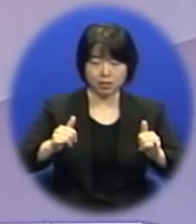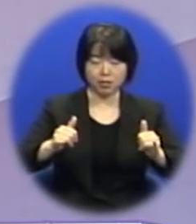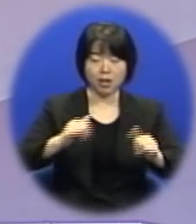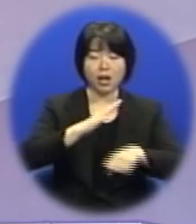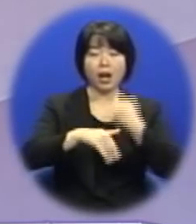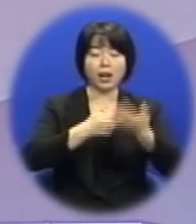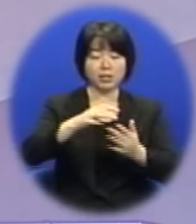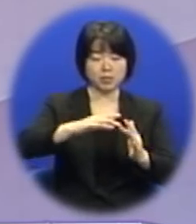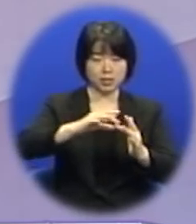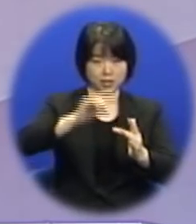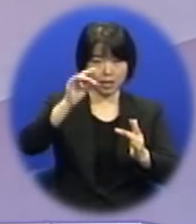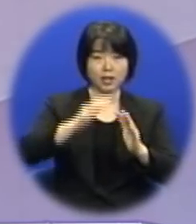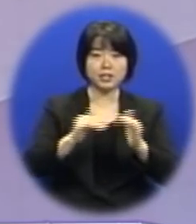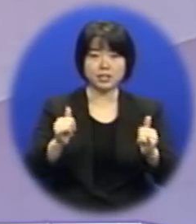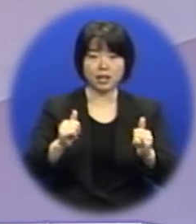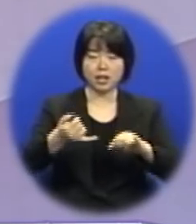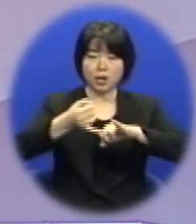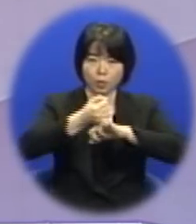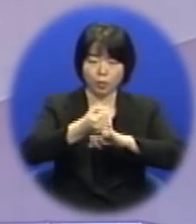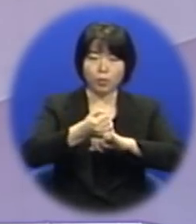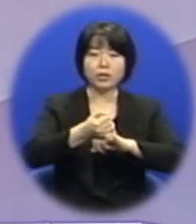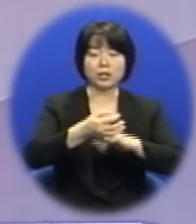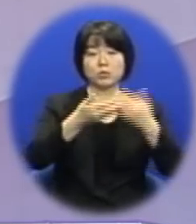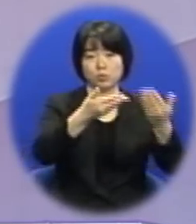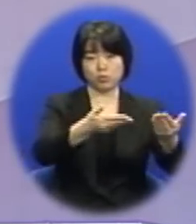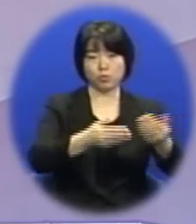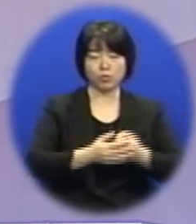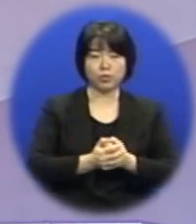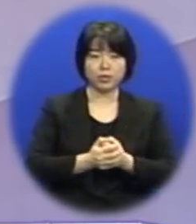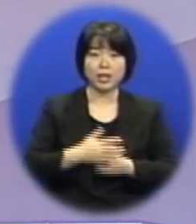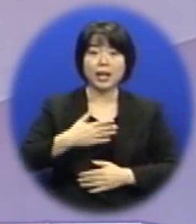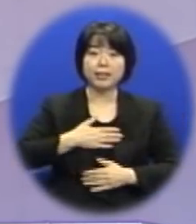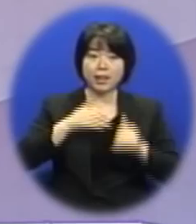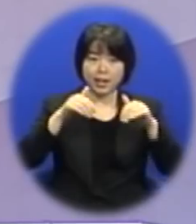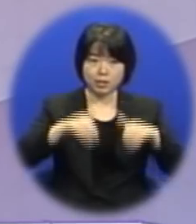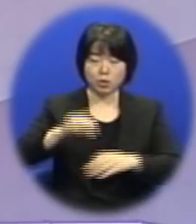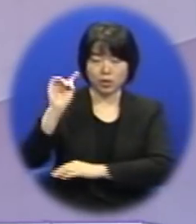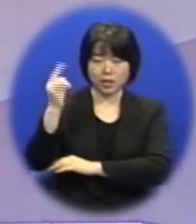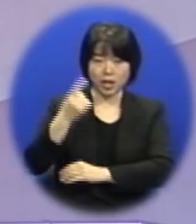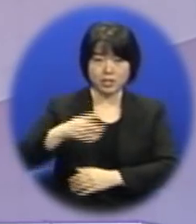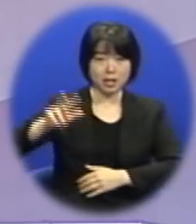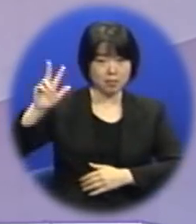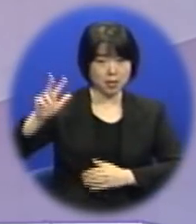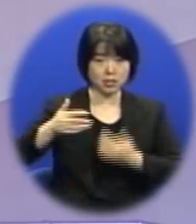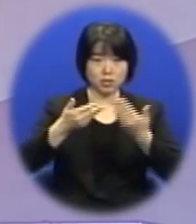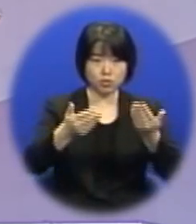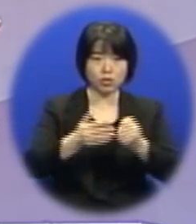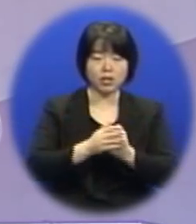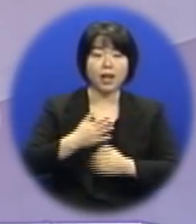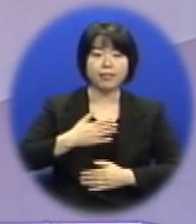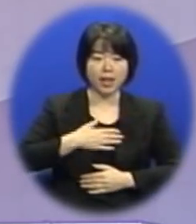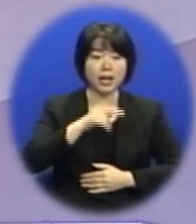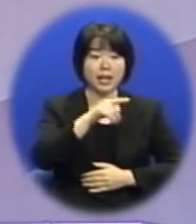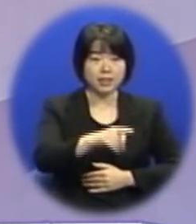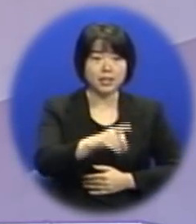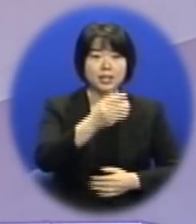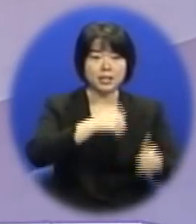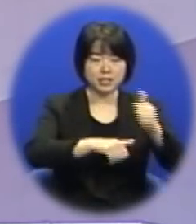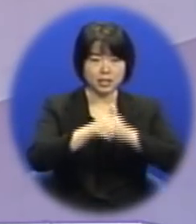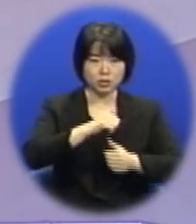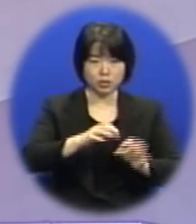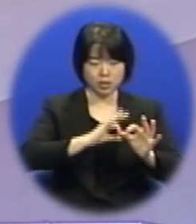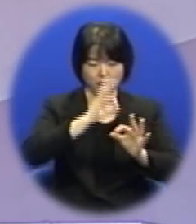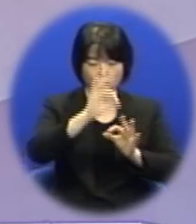택한 자와 반드시 언약을 맺습니다. 내 종 다윗에게 맹세하기를 내가 내 자손을 영원히